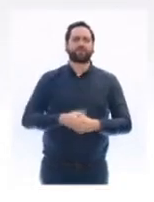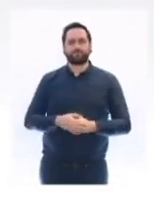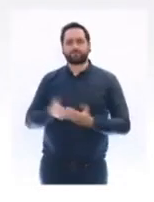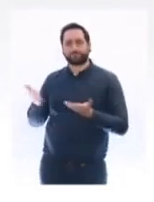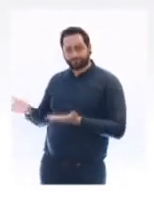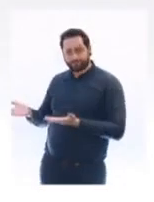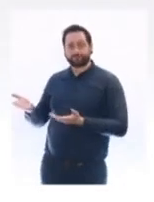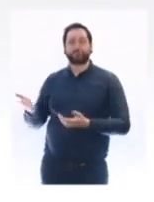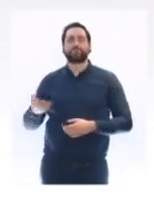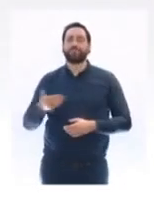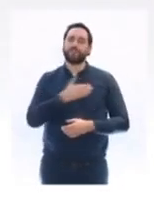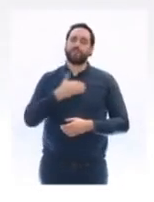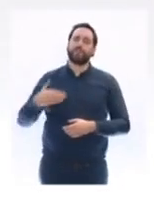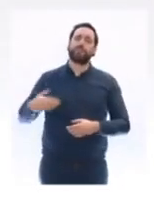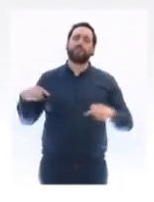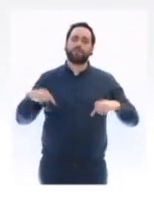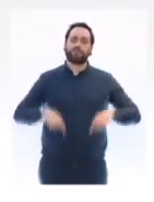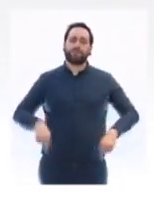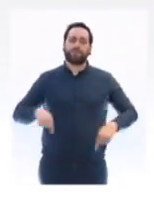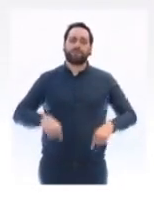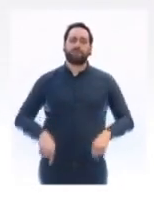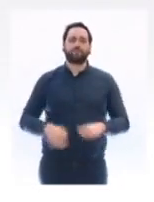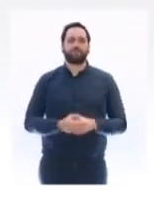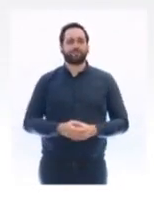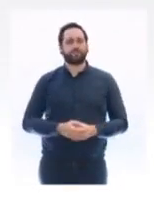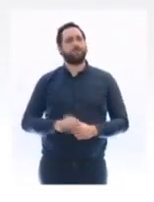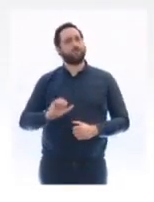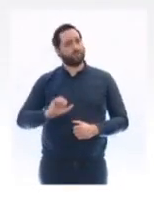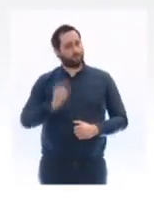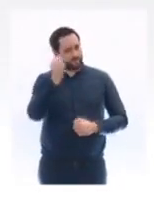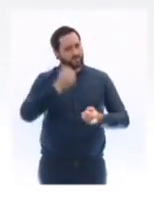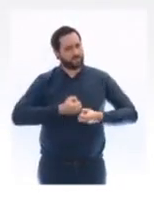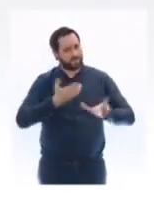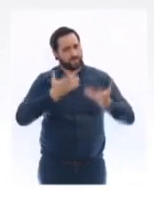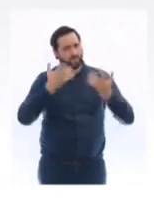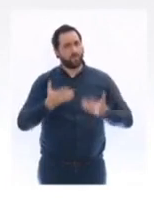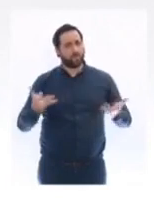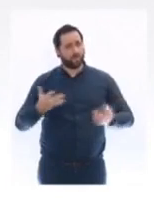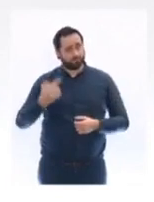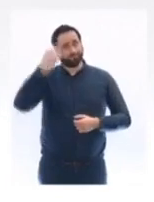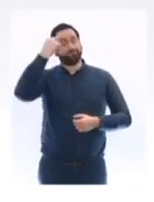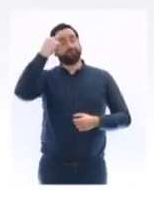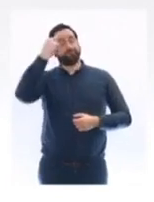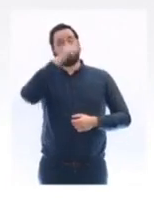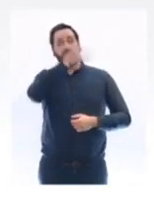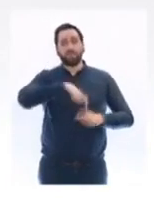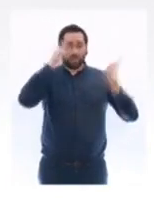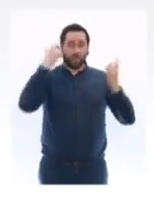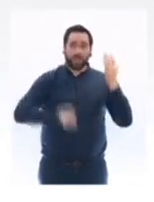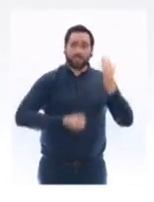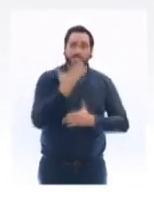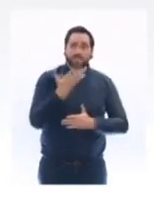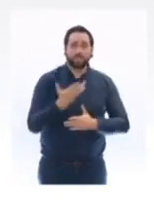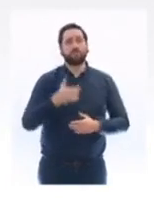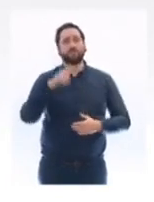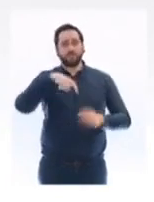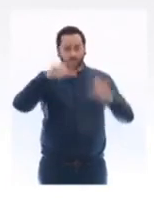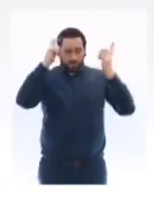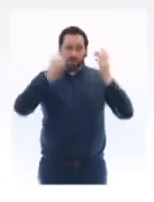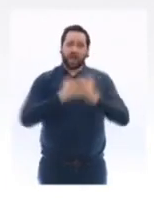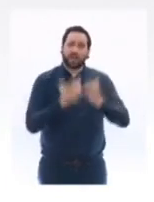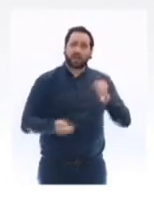tonnerre représente ce confinement, d'autant plus cruel qu'ils avaient fait des efforts colossaux pour s'adapter